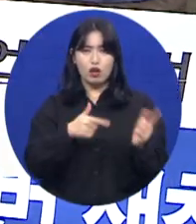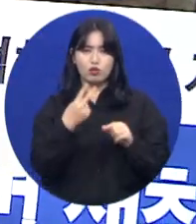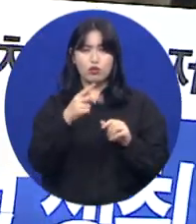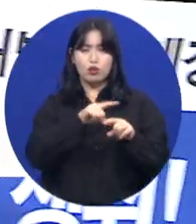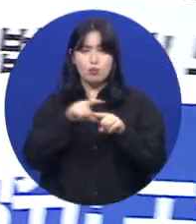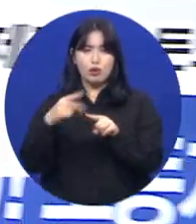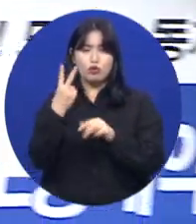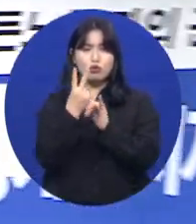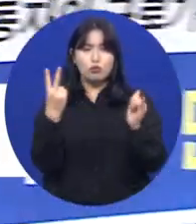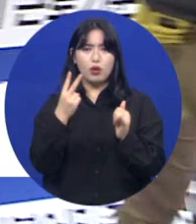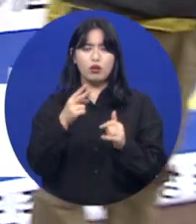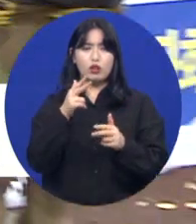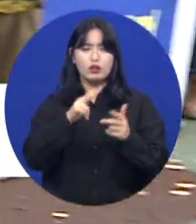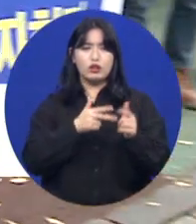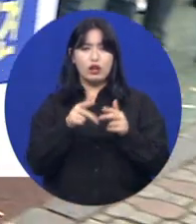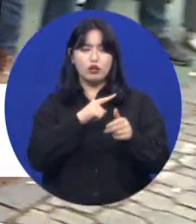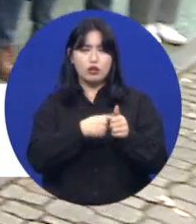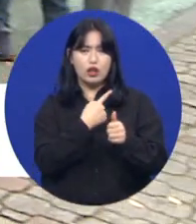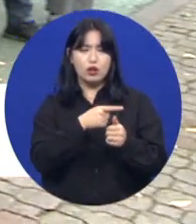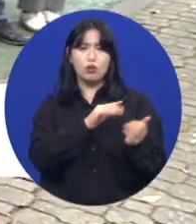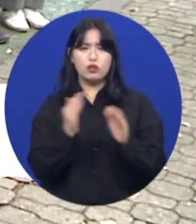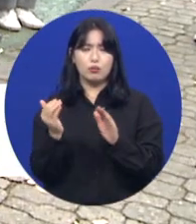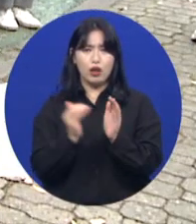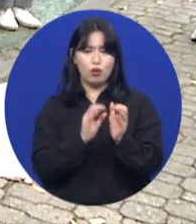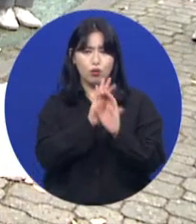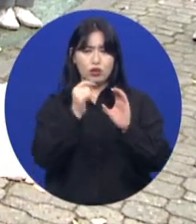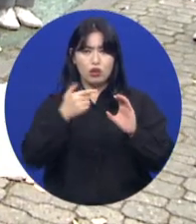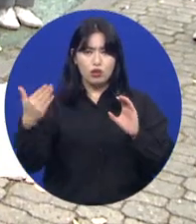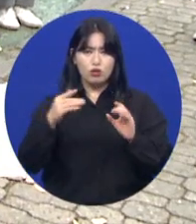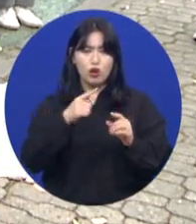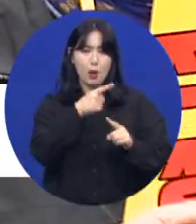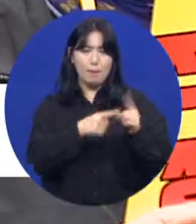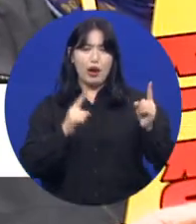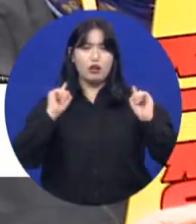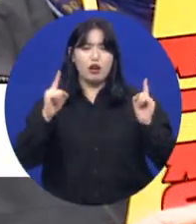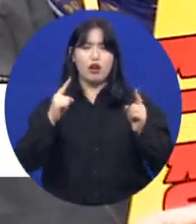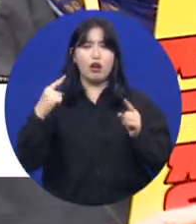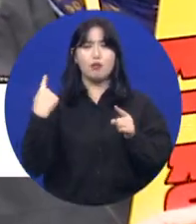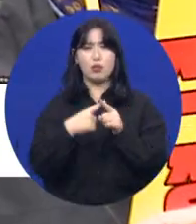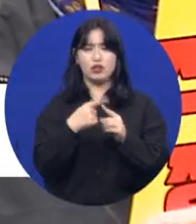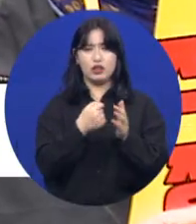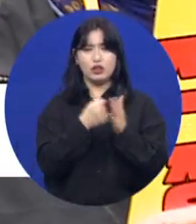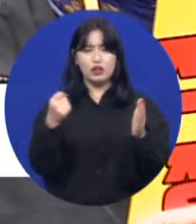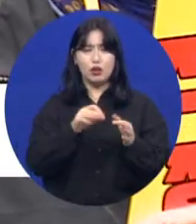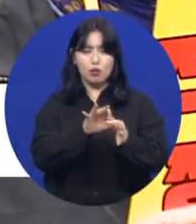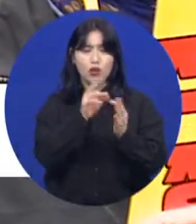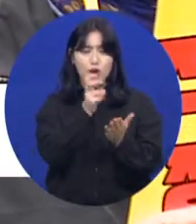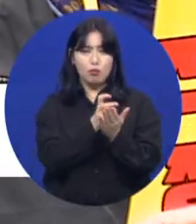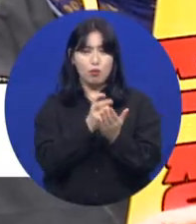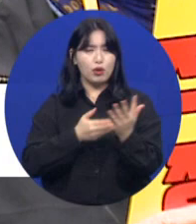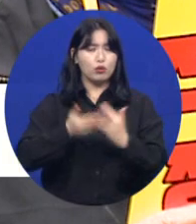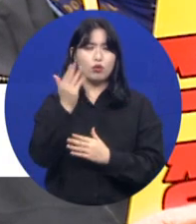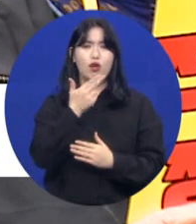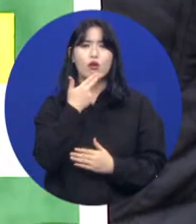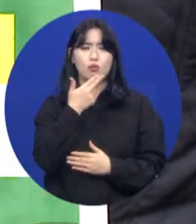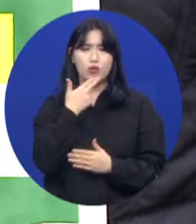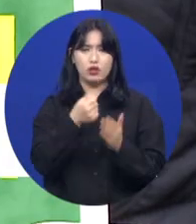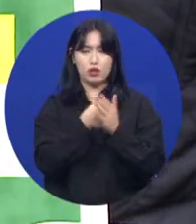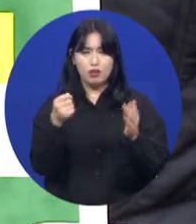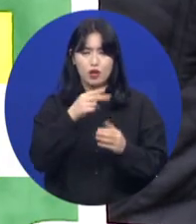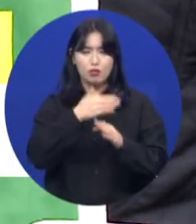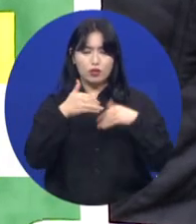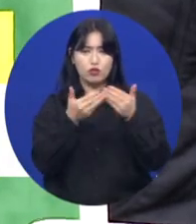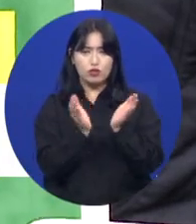2명씩 산업재해로 사망하고 코로나 재난으로 반실업 상태에 놓여 있는데도 관련 법안이 통과되지 않고 있다며